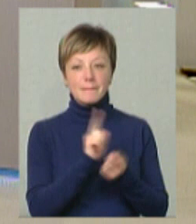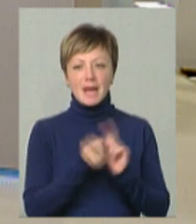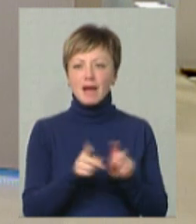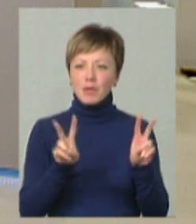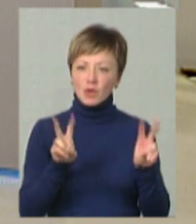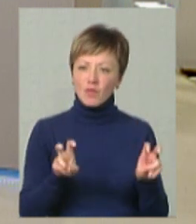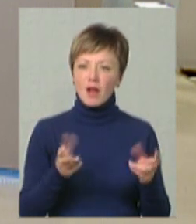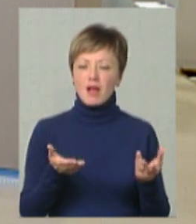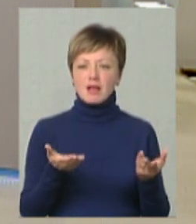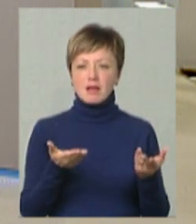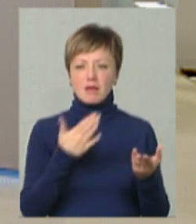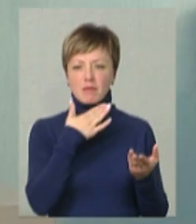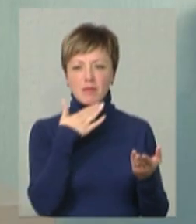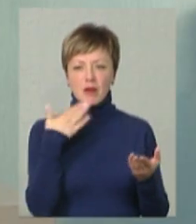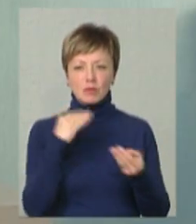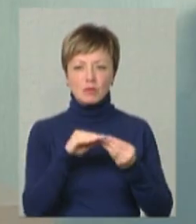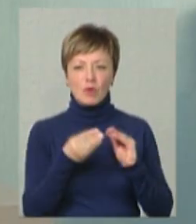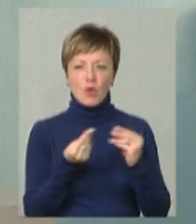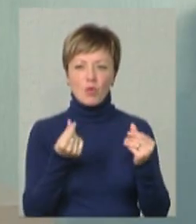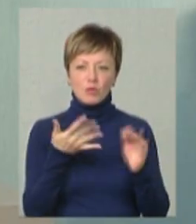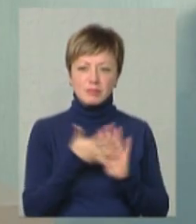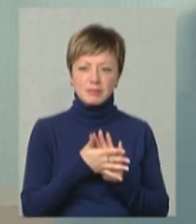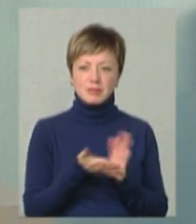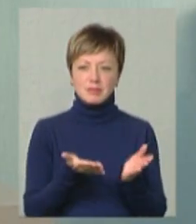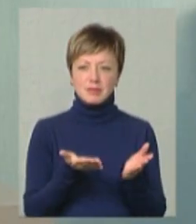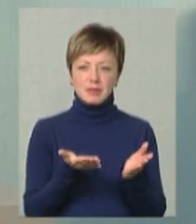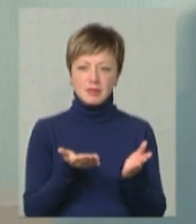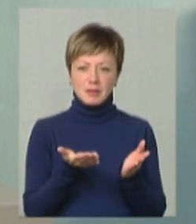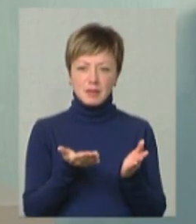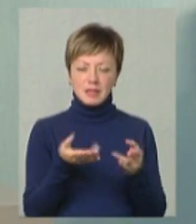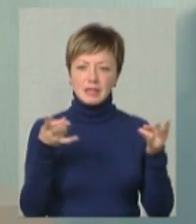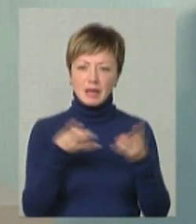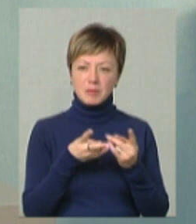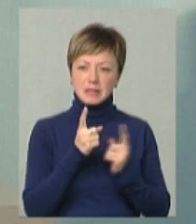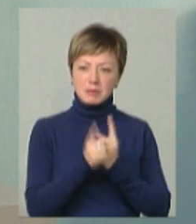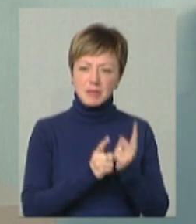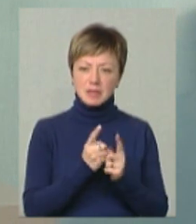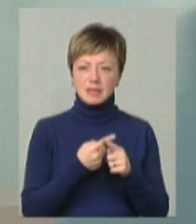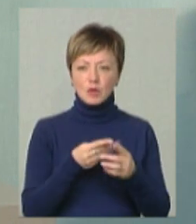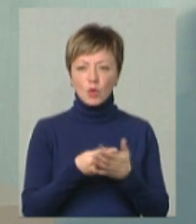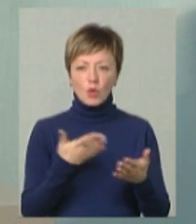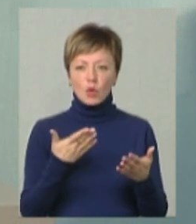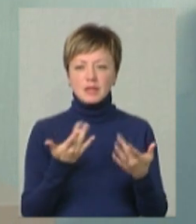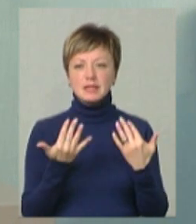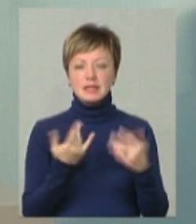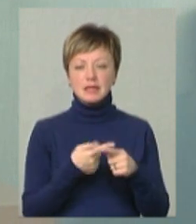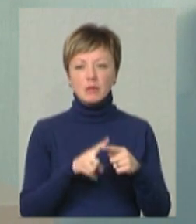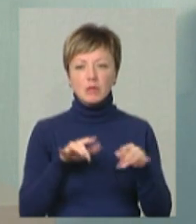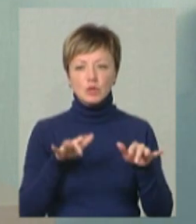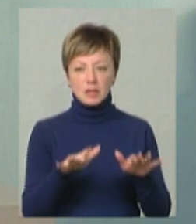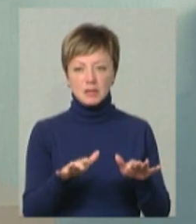перейменування, це тільки гроші, щось там треба змінювати, це дорого, наскільки цей